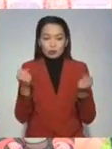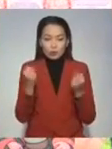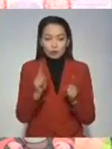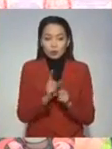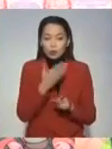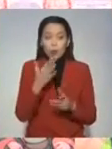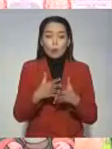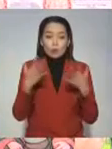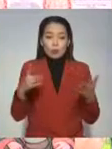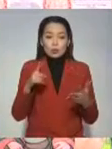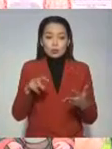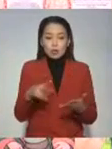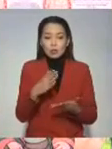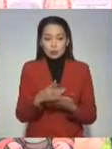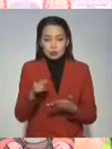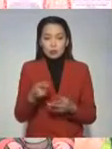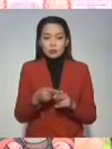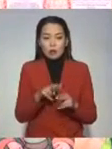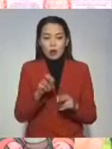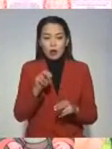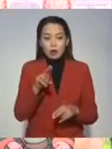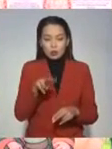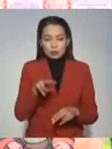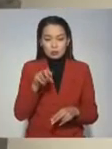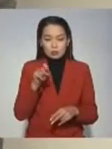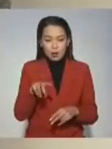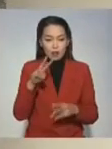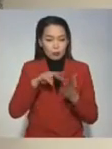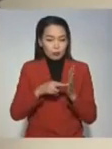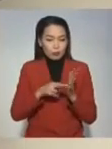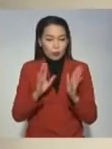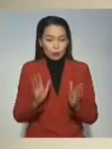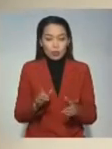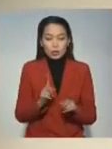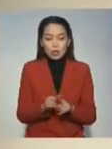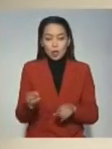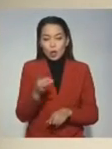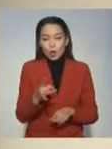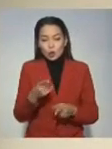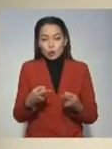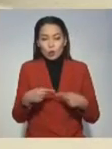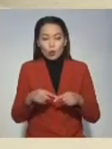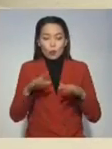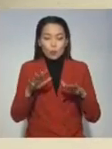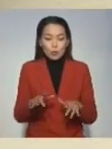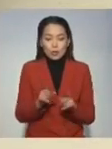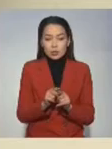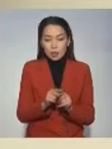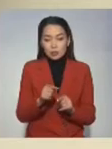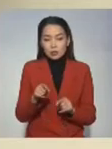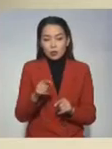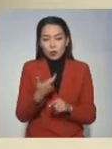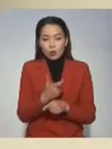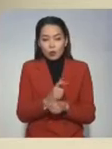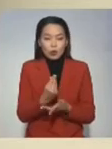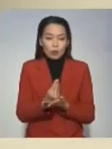бар. Сол залдарды біз акциялы есебіне пайдаланып отырмыз. Әділдік жолы республикалық қоғамдық бірлестігі болса, бұл нысан тым